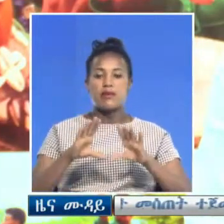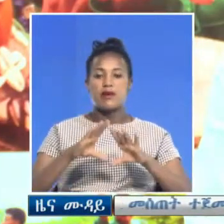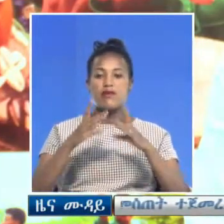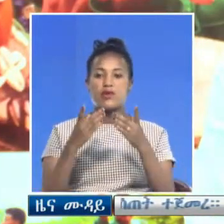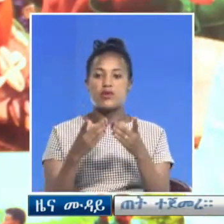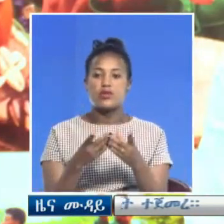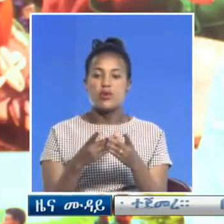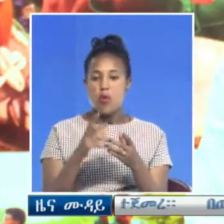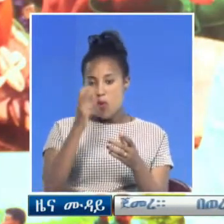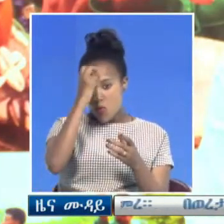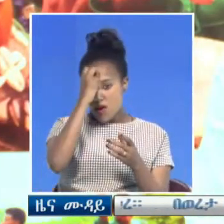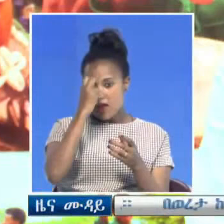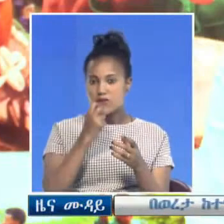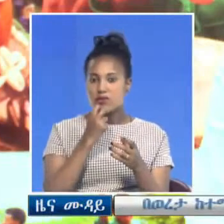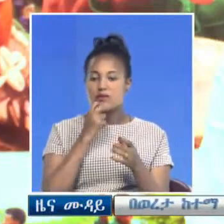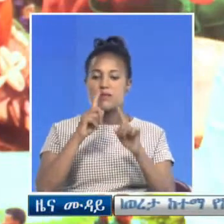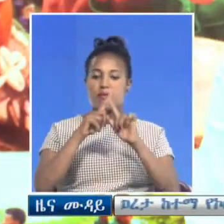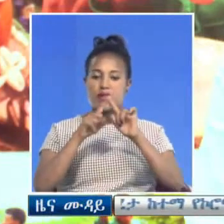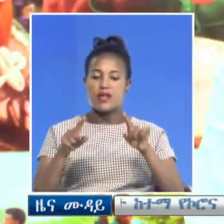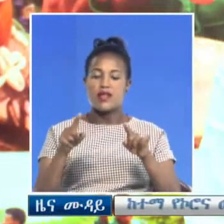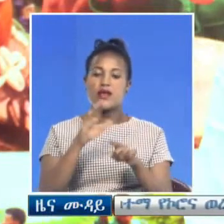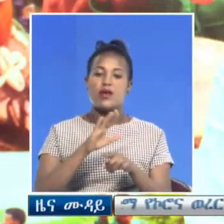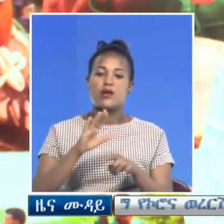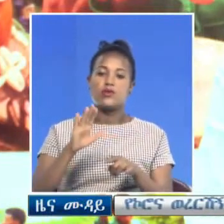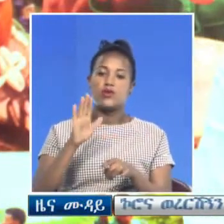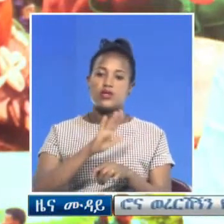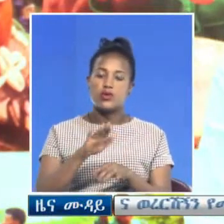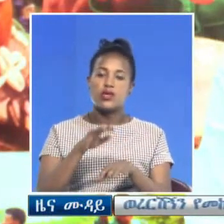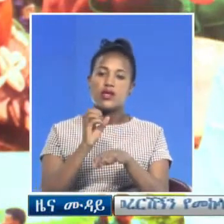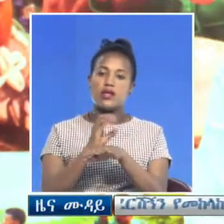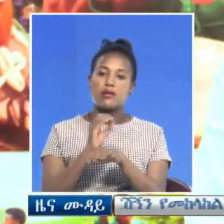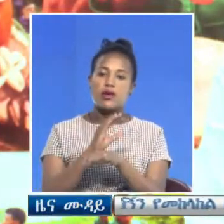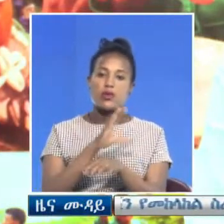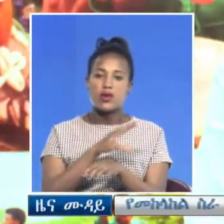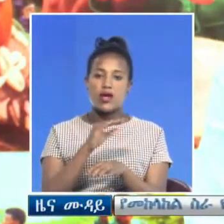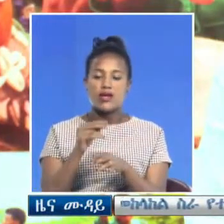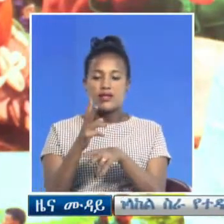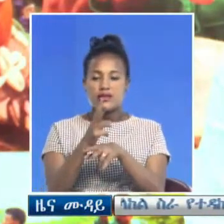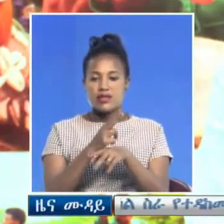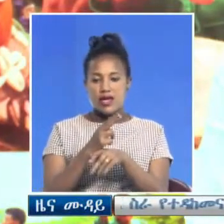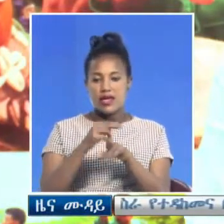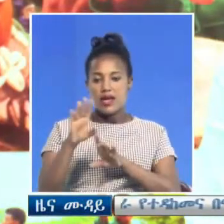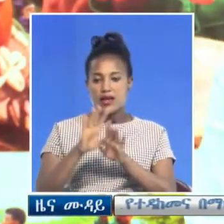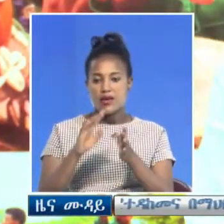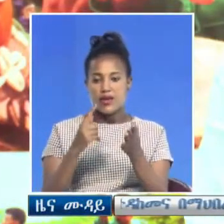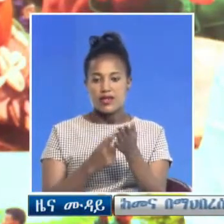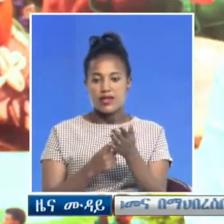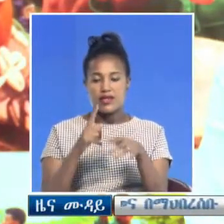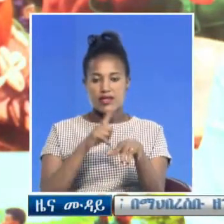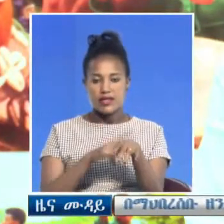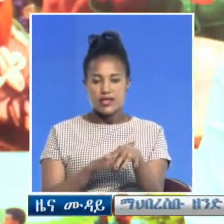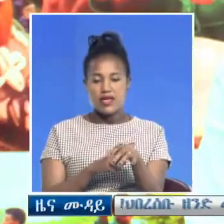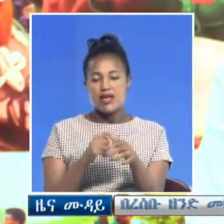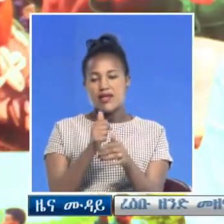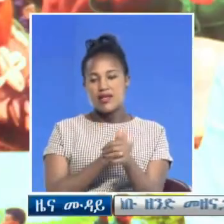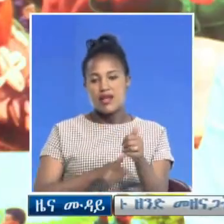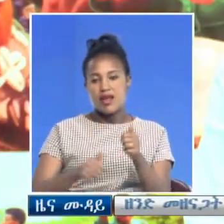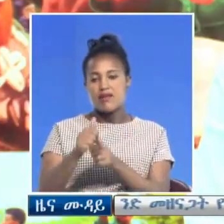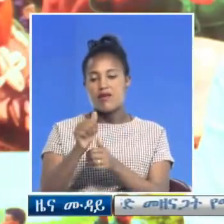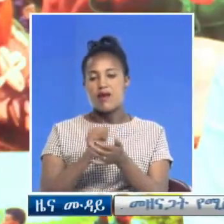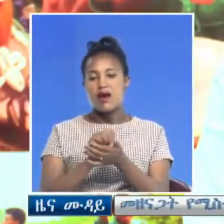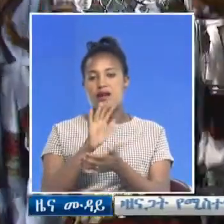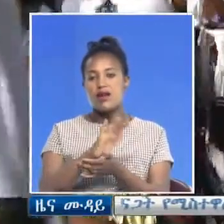የህብረተሰብ ክፍሎች ወላጆች በተለይ ልጆቻቸውን እንዲመክሩና ጥንቃቄ አድርገው ይሄንን ጊዜ እንድናልፈው